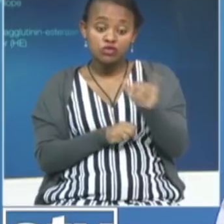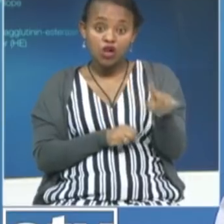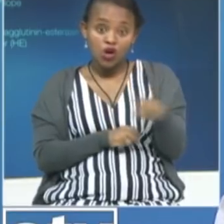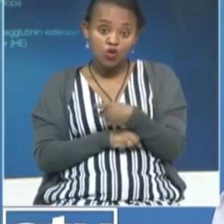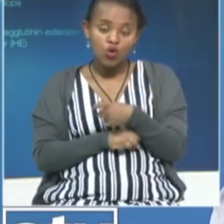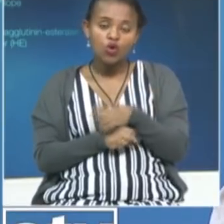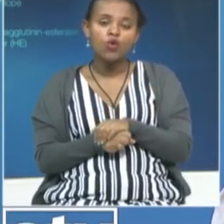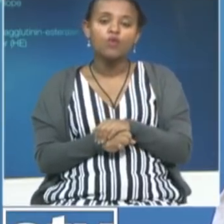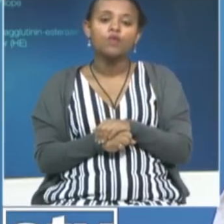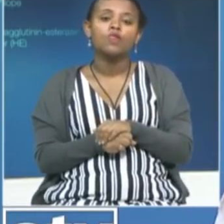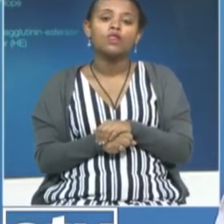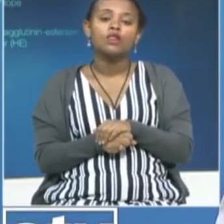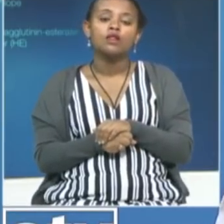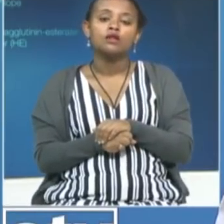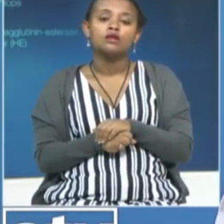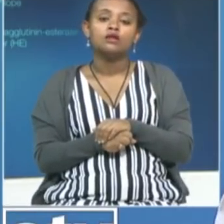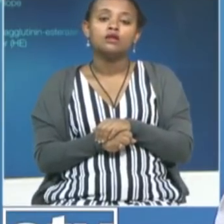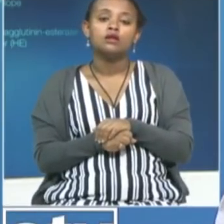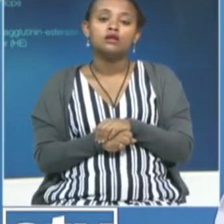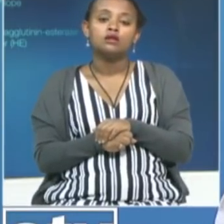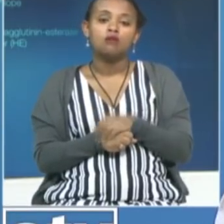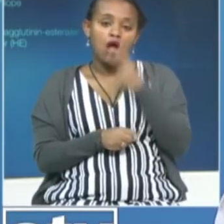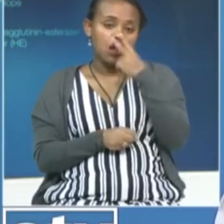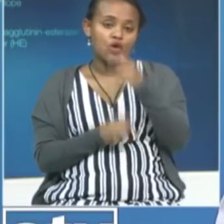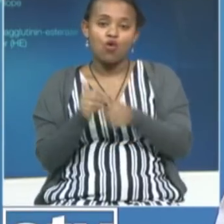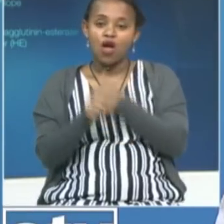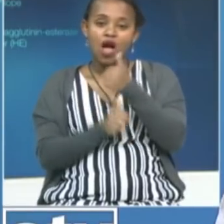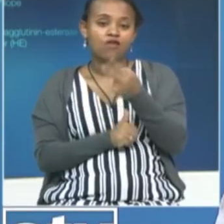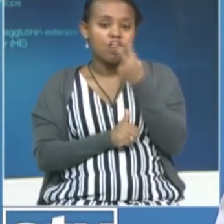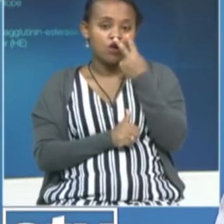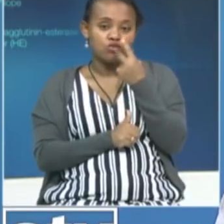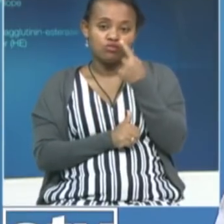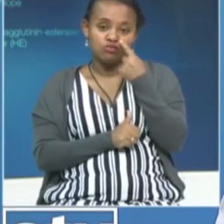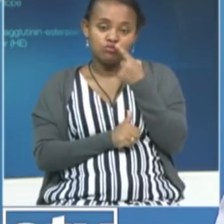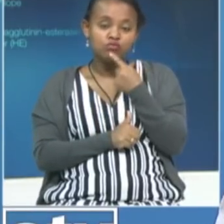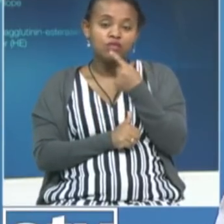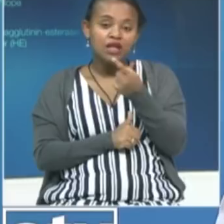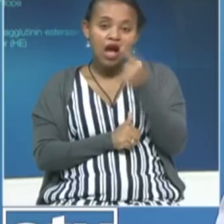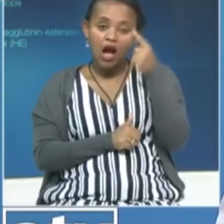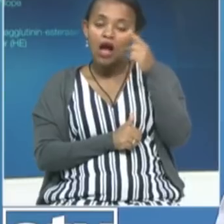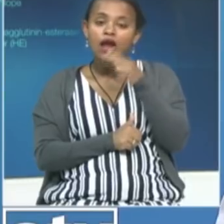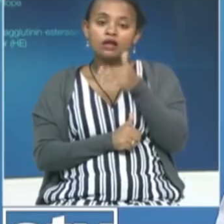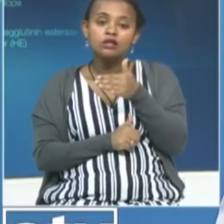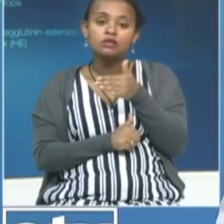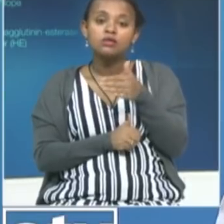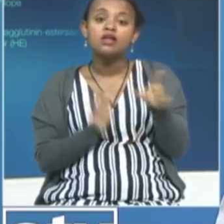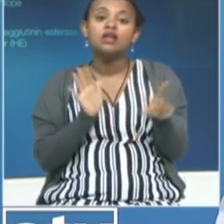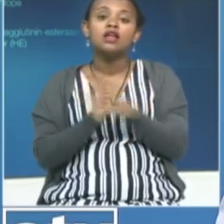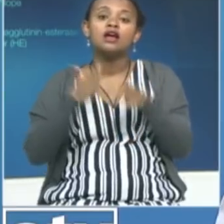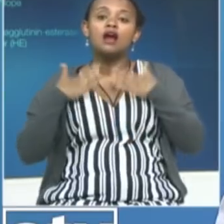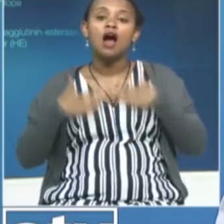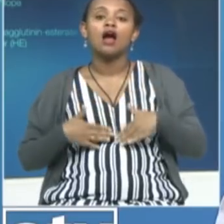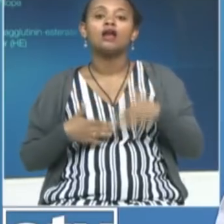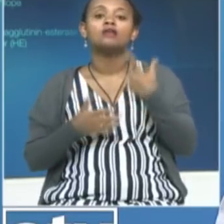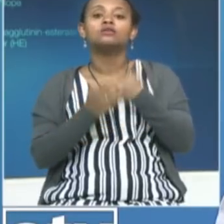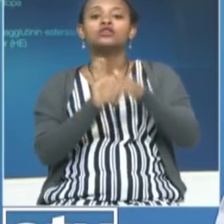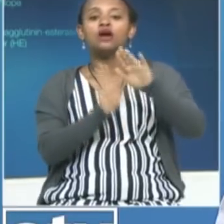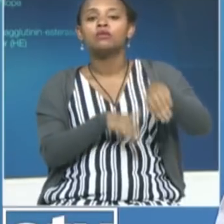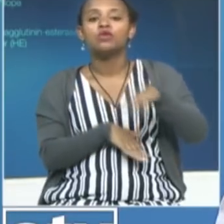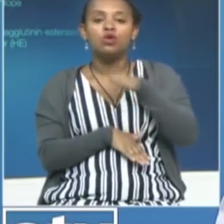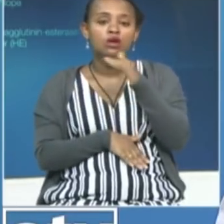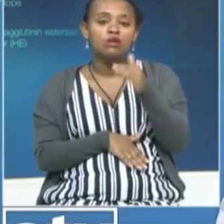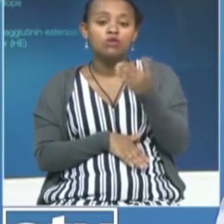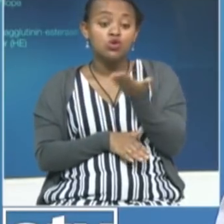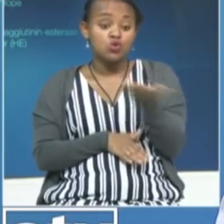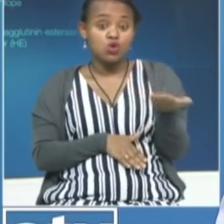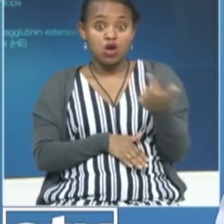ነው የሚሰሩት። ስለዚህ አይተው ያልፋሉ ብዬ አላስብም። ነገር ግን ለህግ አካል ብቻ ምንተው ሳይሆን ጉዳዩ